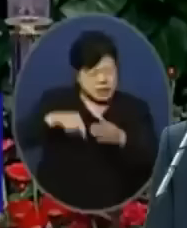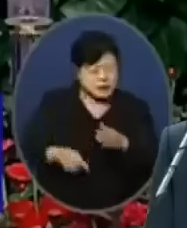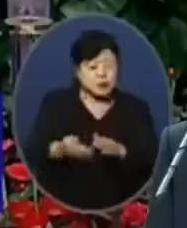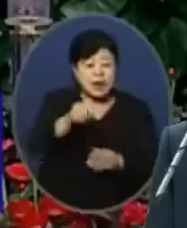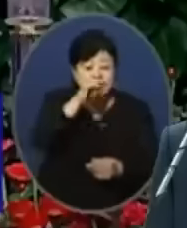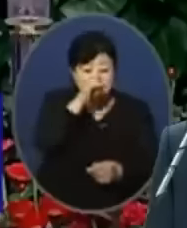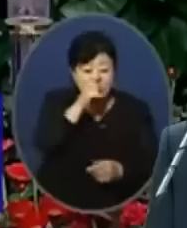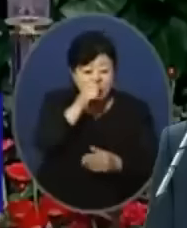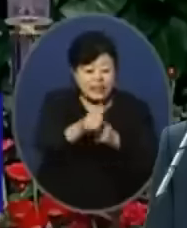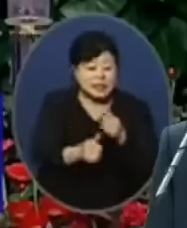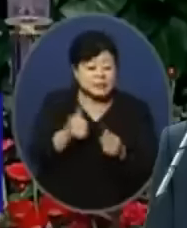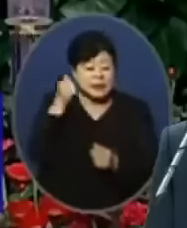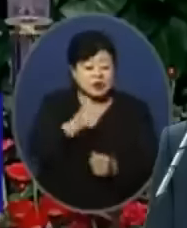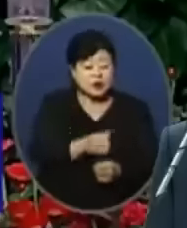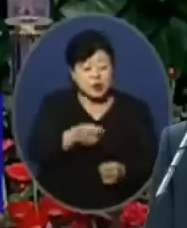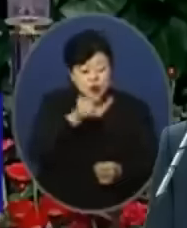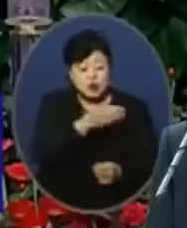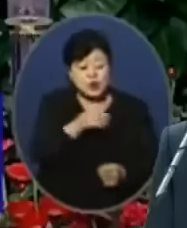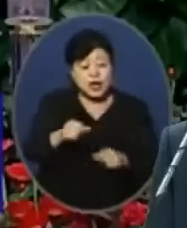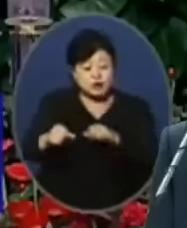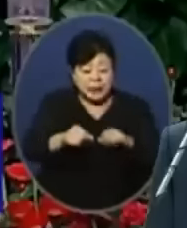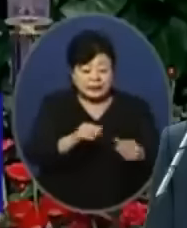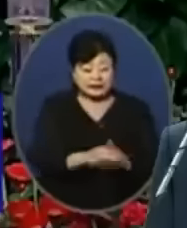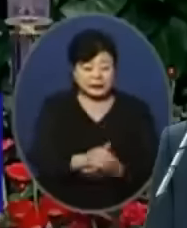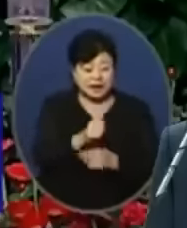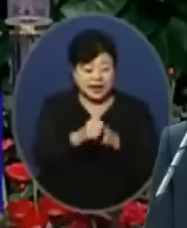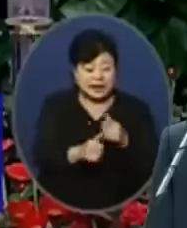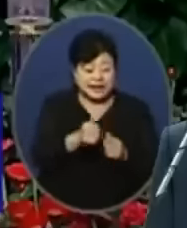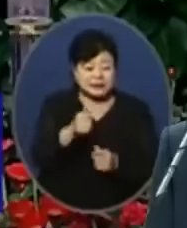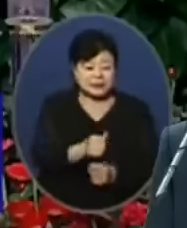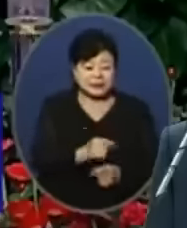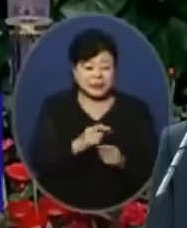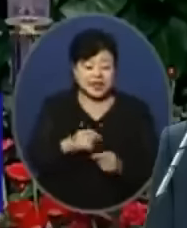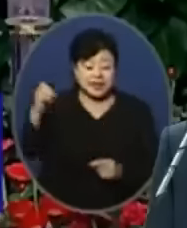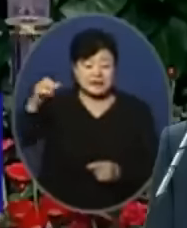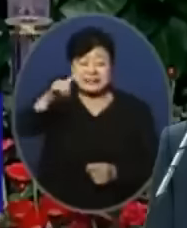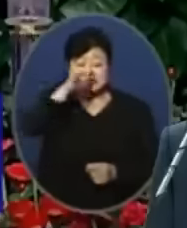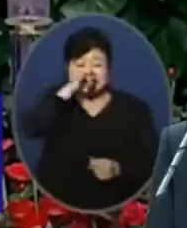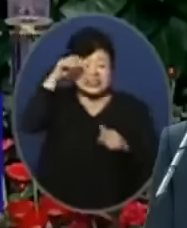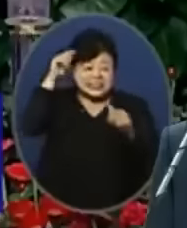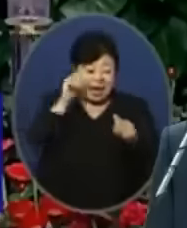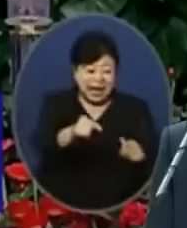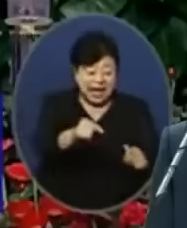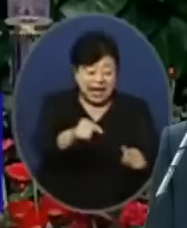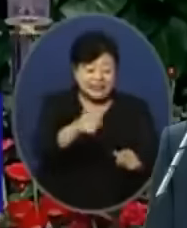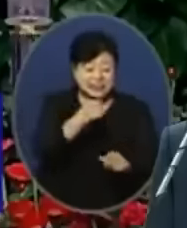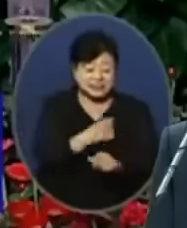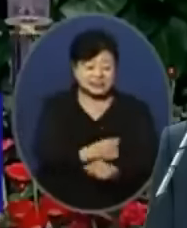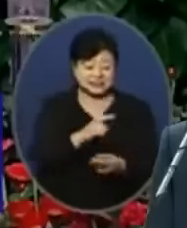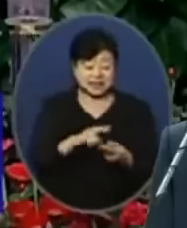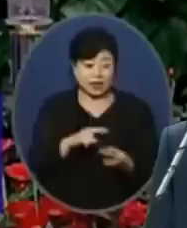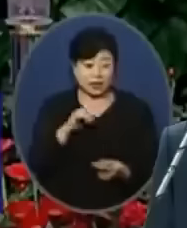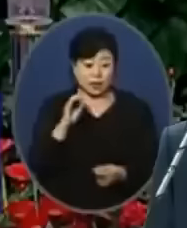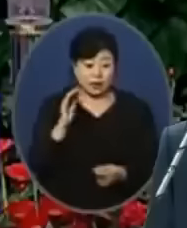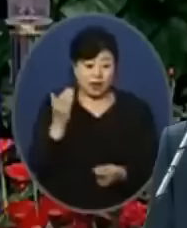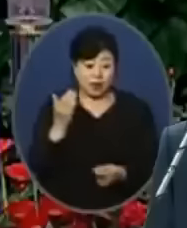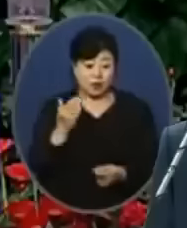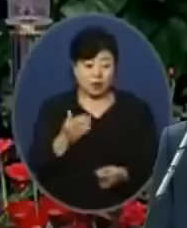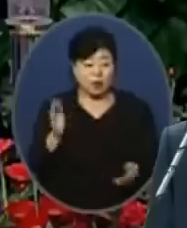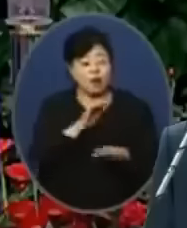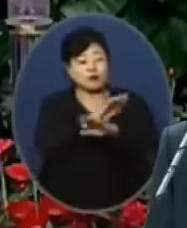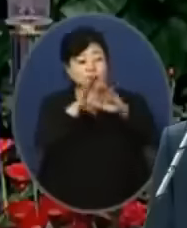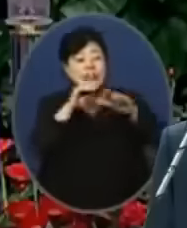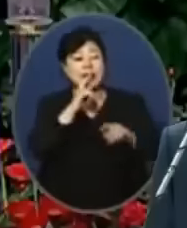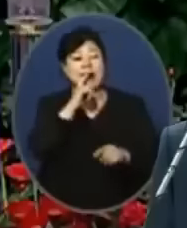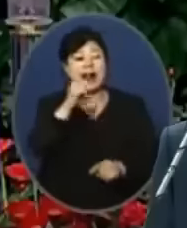있고 하나님의 영은 수면에 운행하시느니라. 하나님이 이르시되 빛이 있으라 하시니 빛이 있었고 궁창도